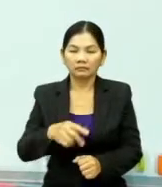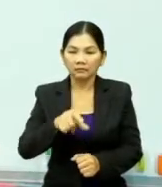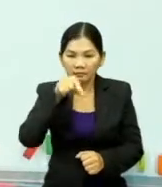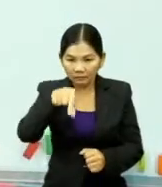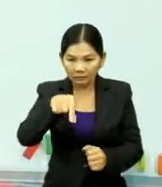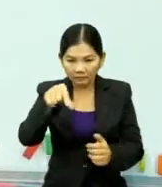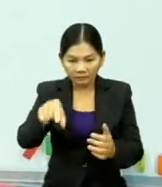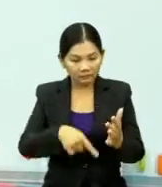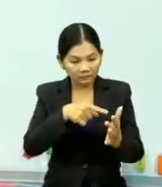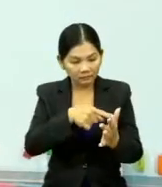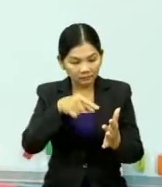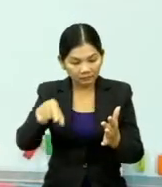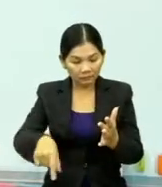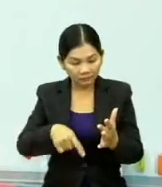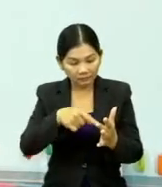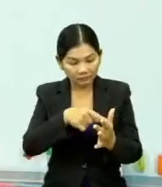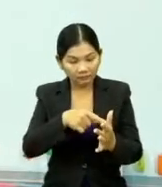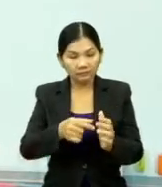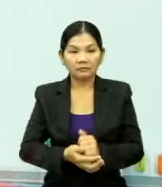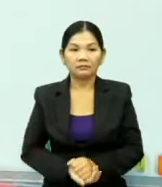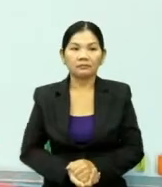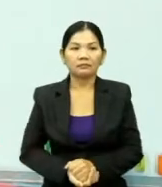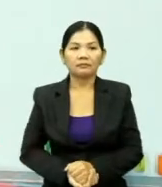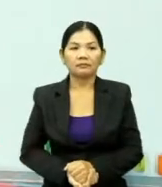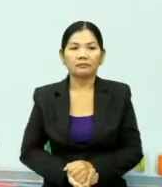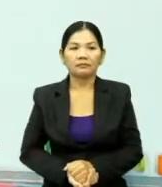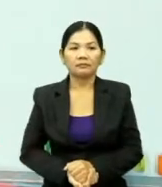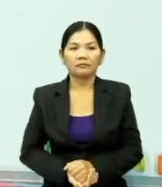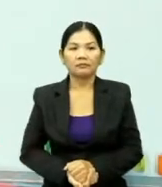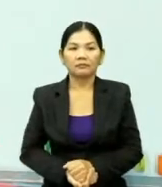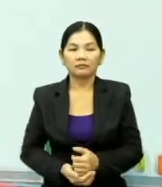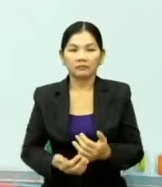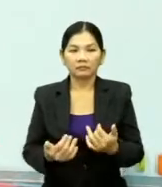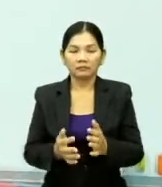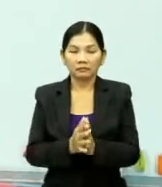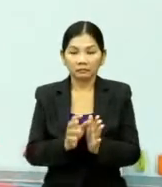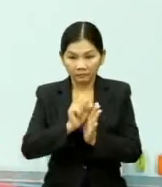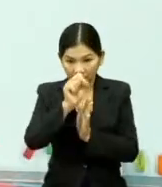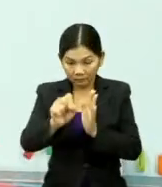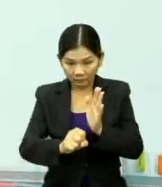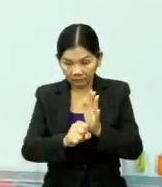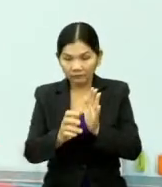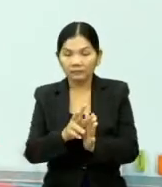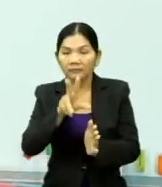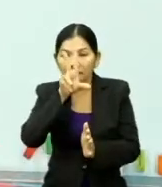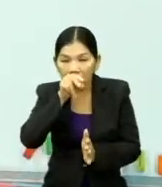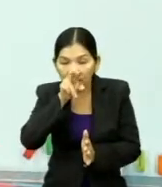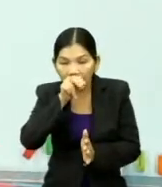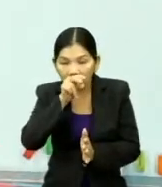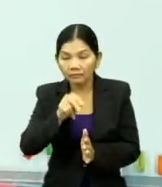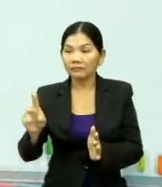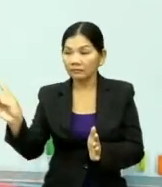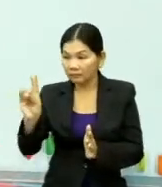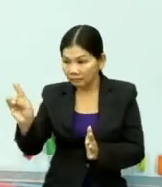kệ chà ai lấy kệ nó cứ chỉ tu ăn sạch ấy mảnh nhà kêu prap mảnh nhà con